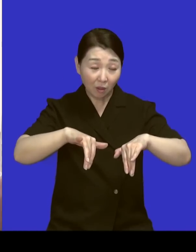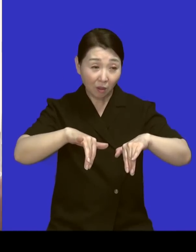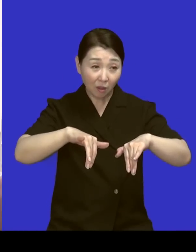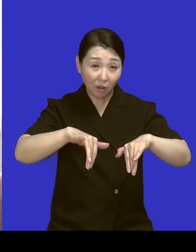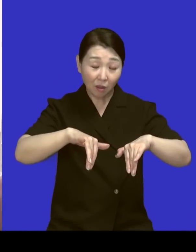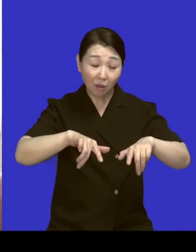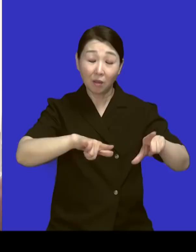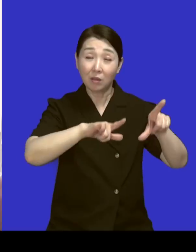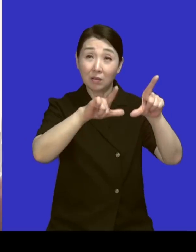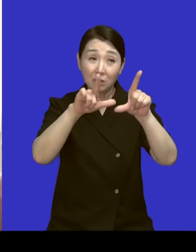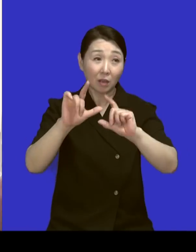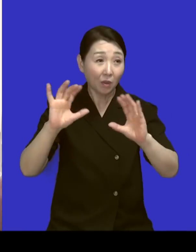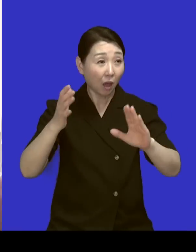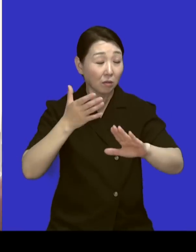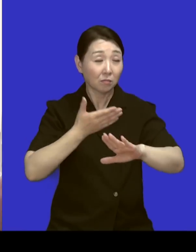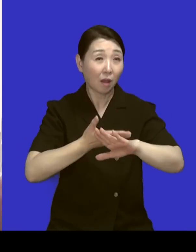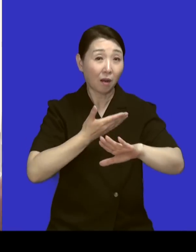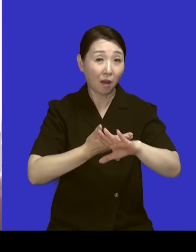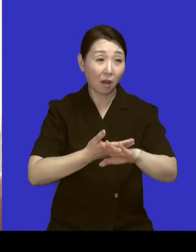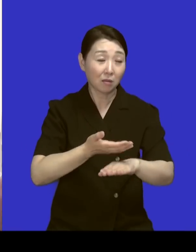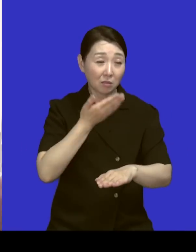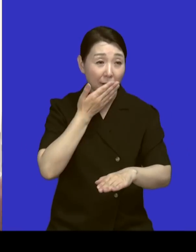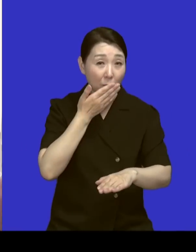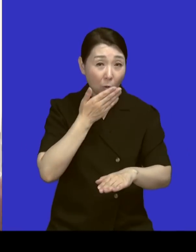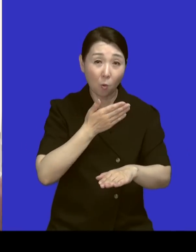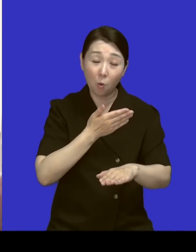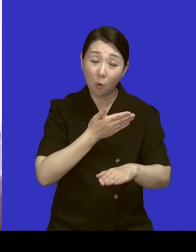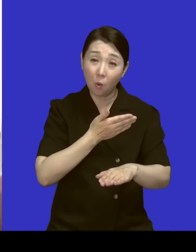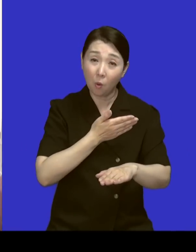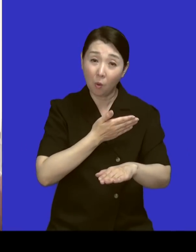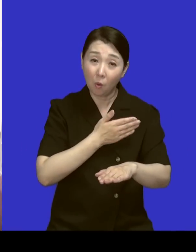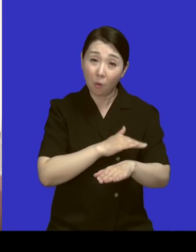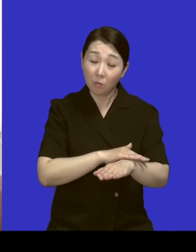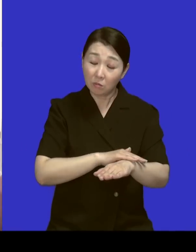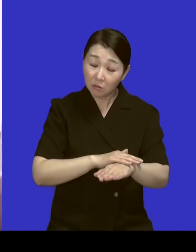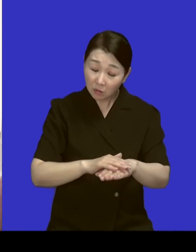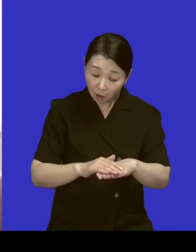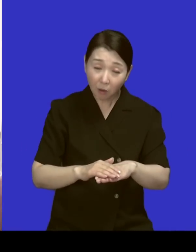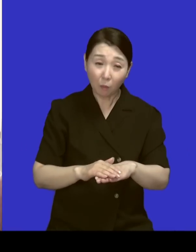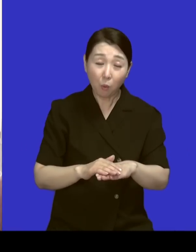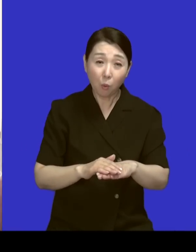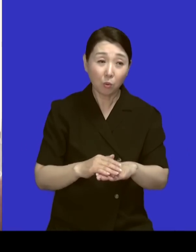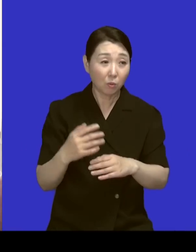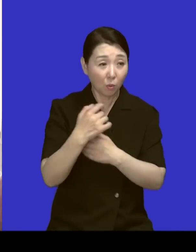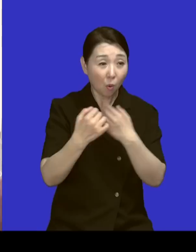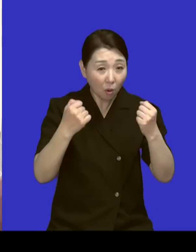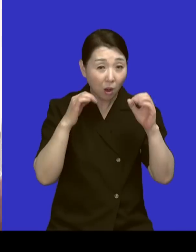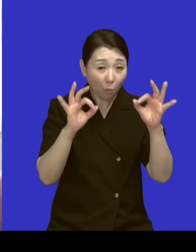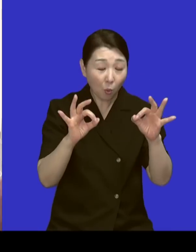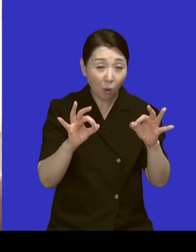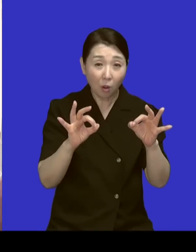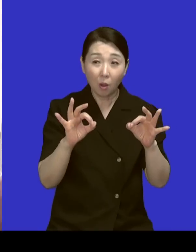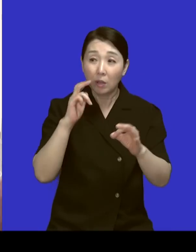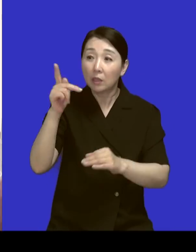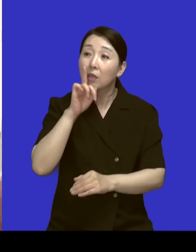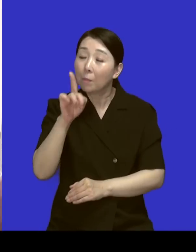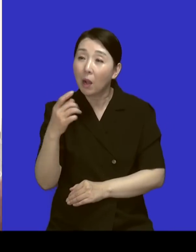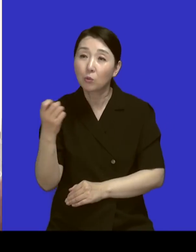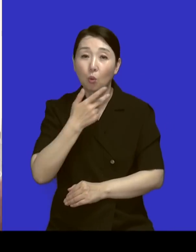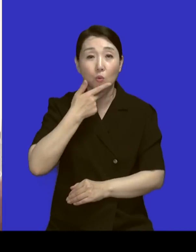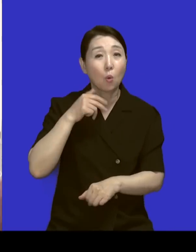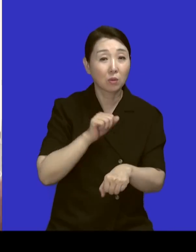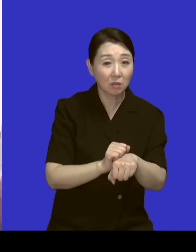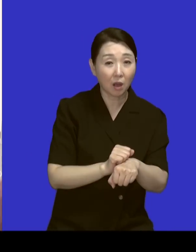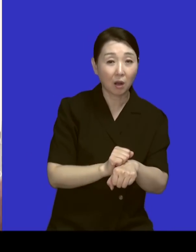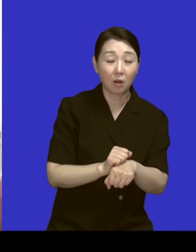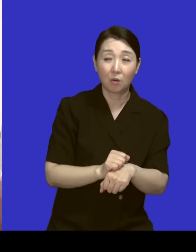되게 잘 먹고 잘 먹어서인지 몸도 건강하고 또 케냐 현지어뿐만 아니라 영어도 잘 하는 거예요. 네. 알고 보니까 나이가